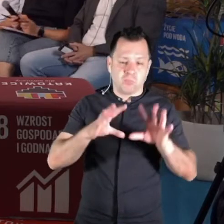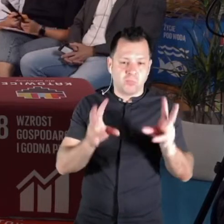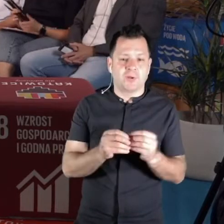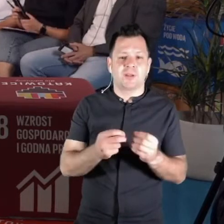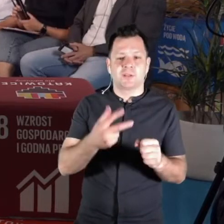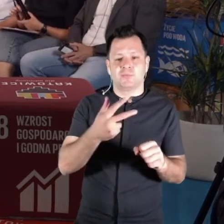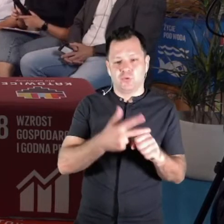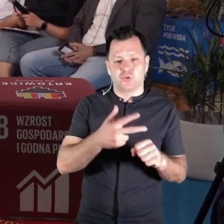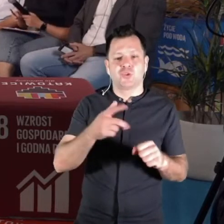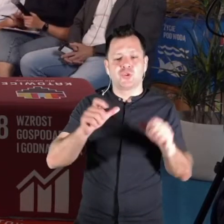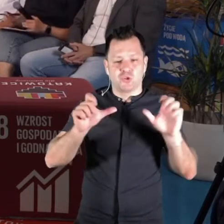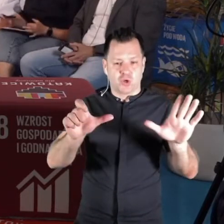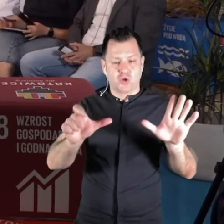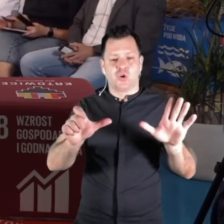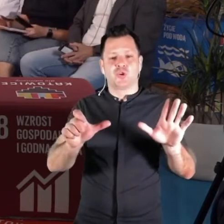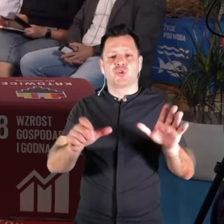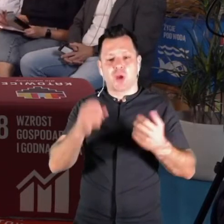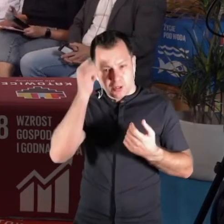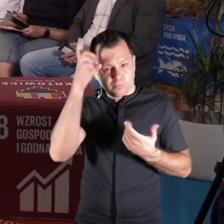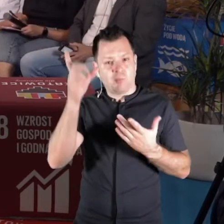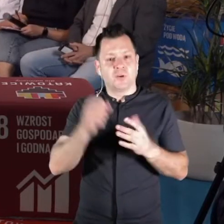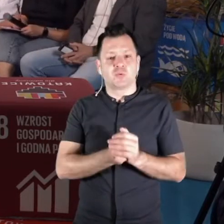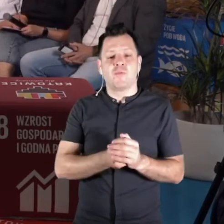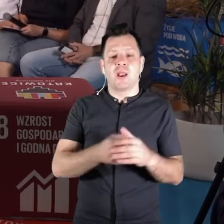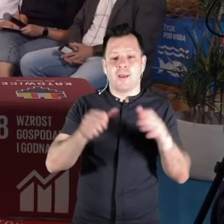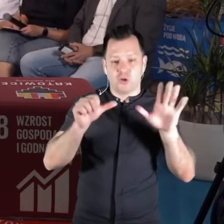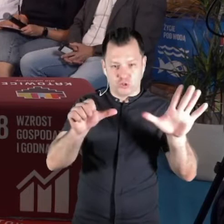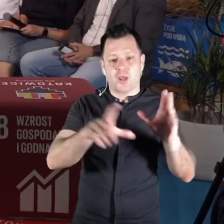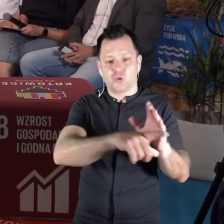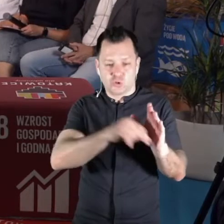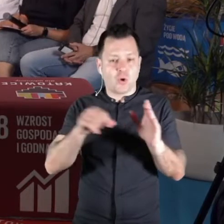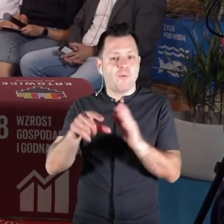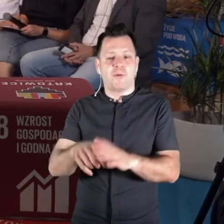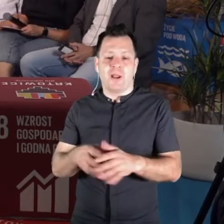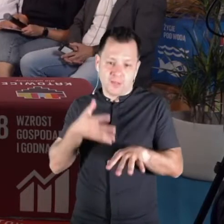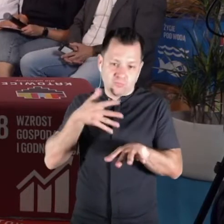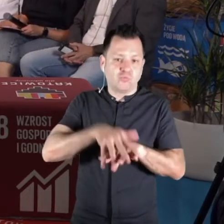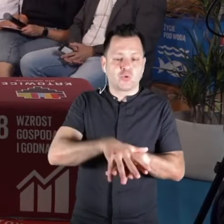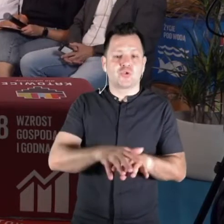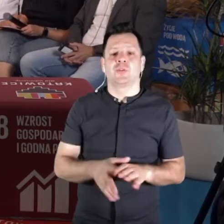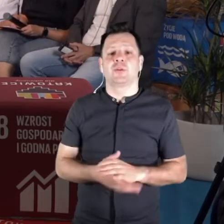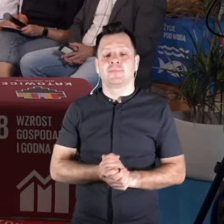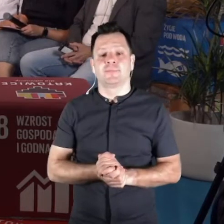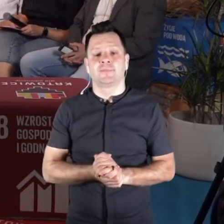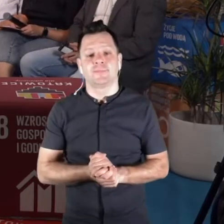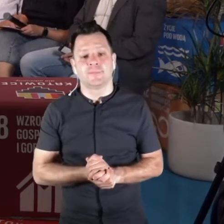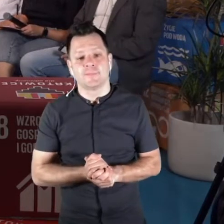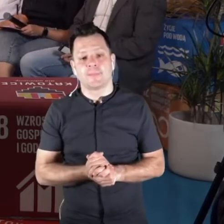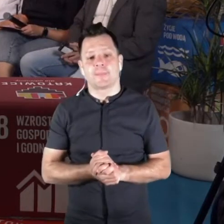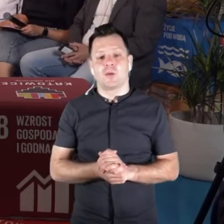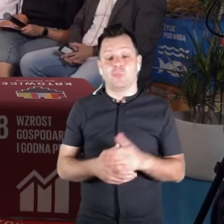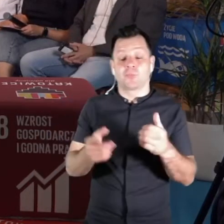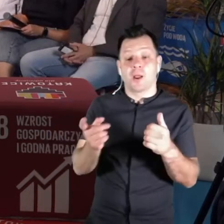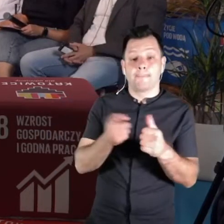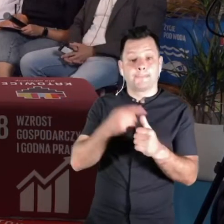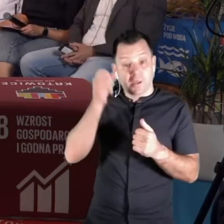czego 6 pomysłów zostało wdrożonych. I pierwszym pomysłem, który